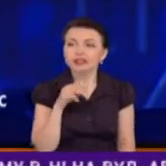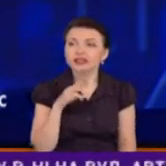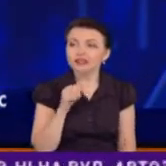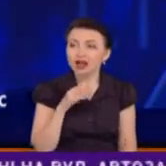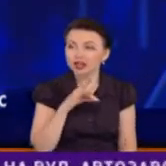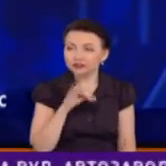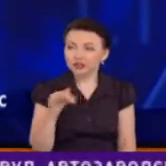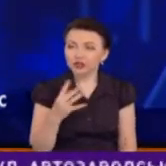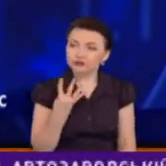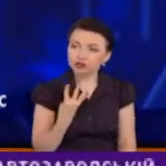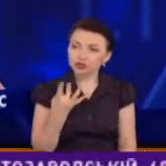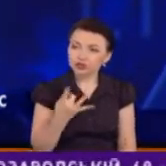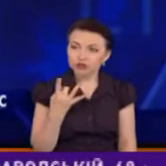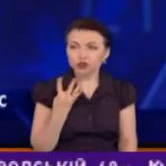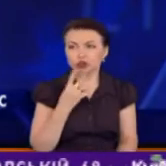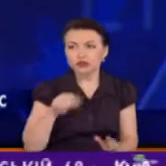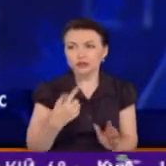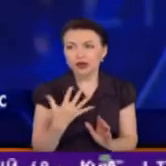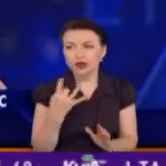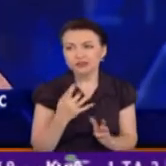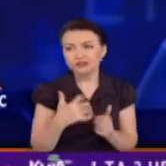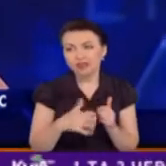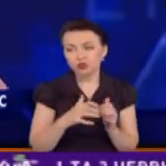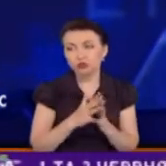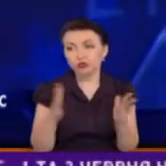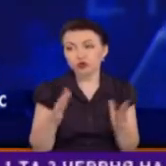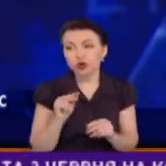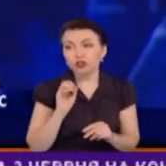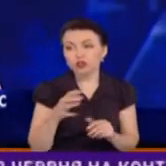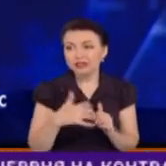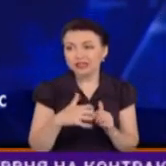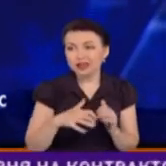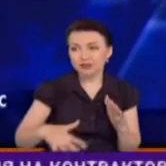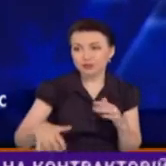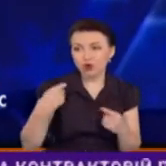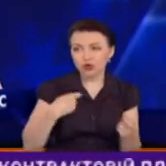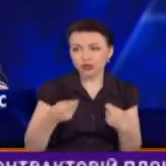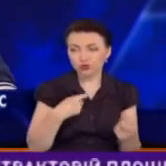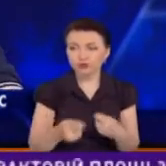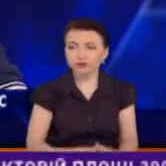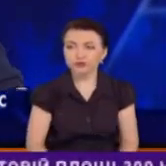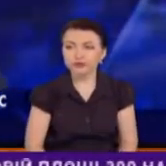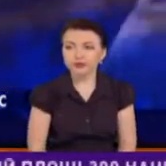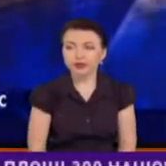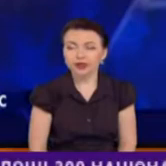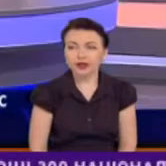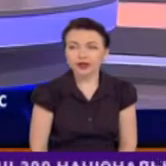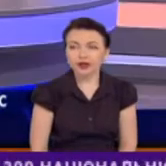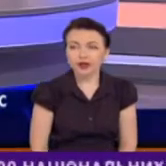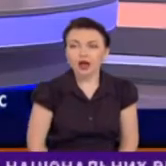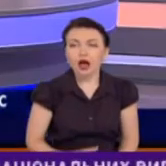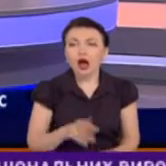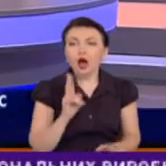в 4-4,5 рази в середньому більше, ніж середня по ринку, якщо він забирає стільки грошей. Але він так визначений